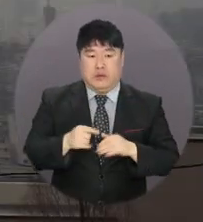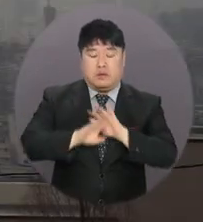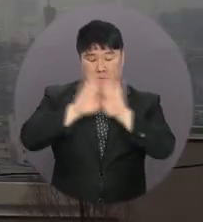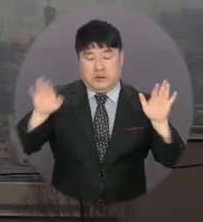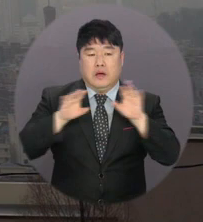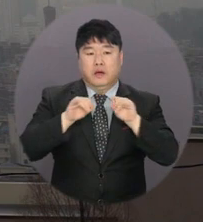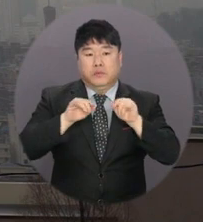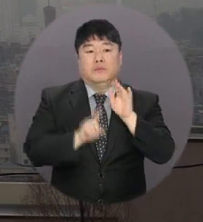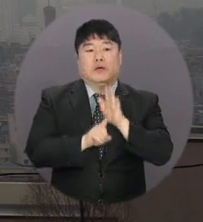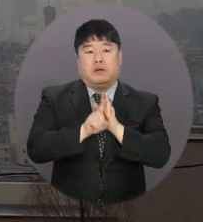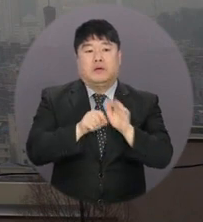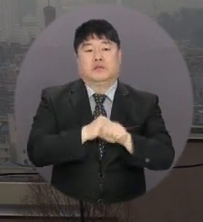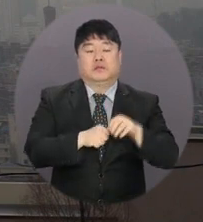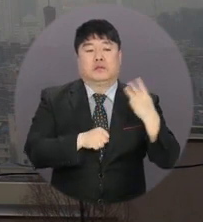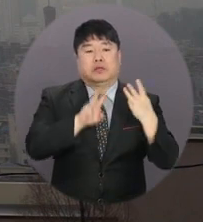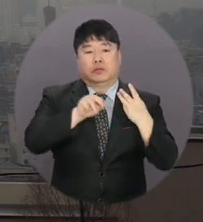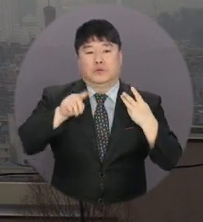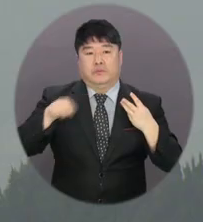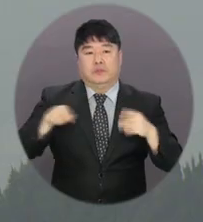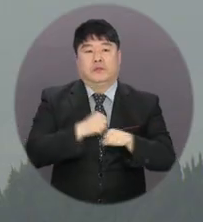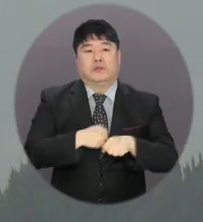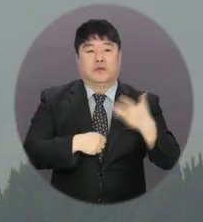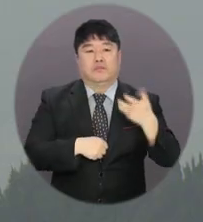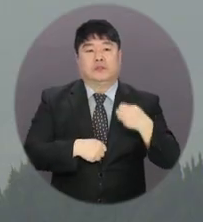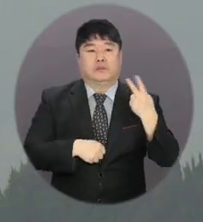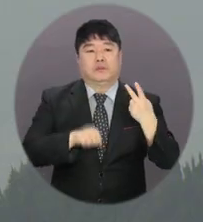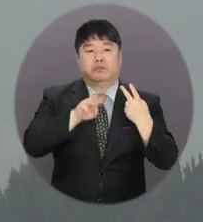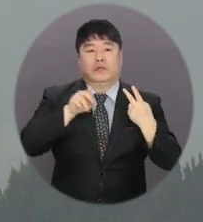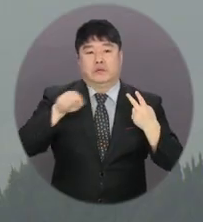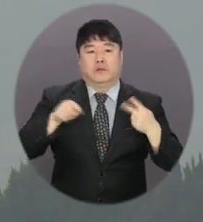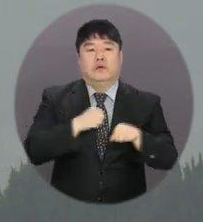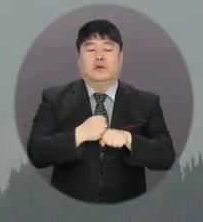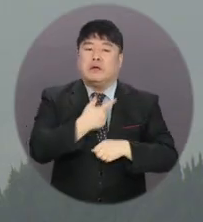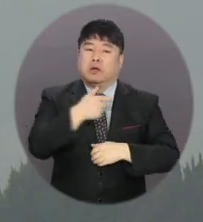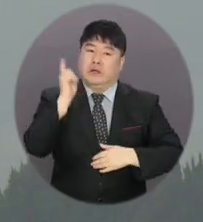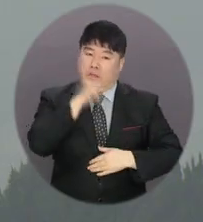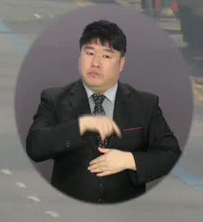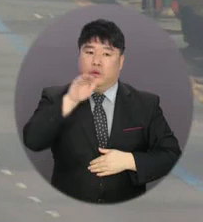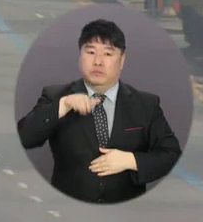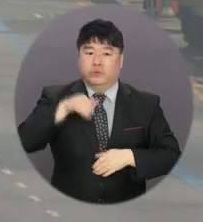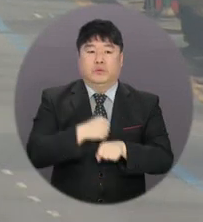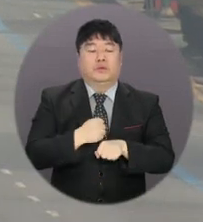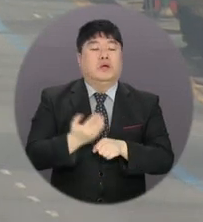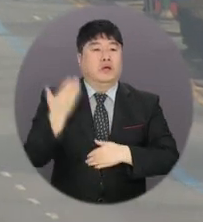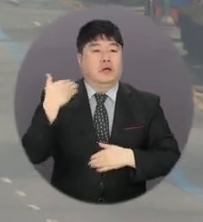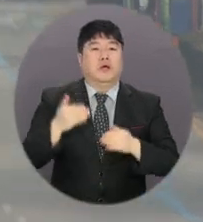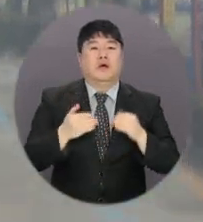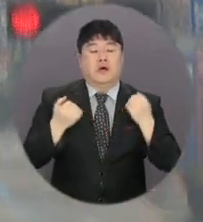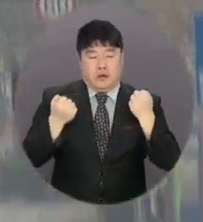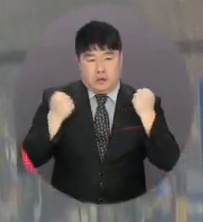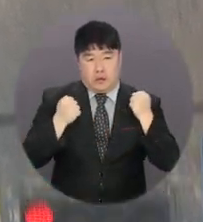광주의 초미세먼지 농도는 세제곱미터당 82마이크로그램으로 매우 나쁨 수준을 보였습니다. 지난